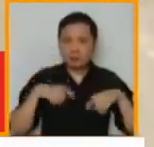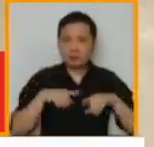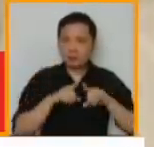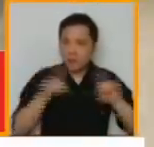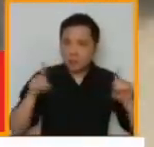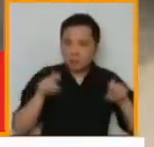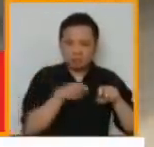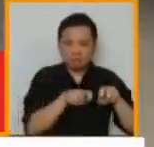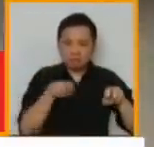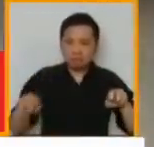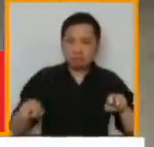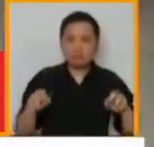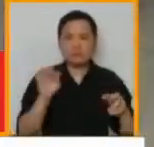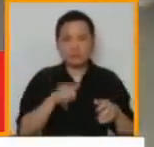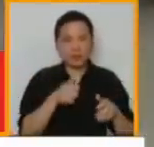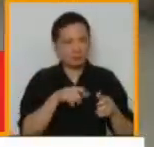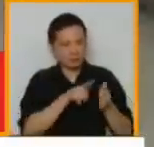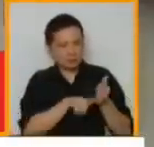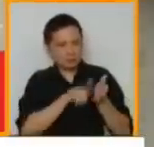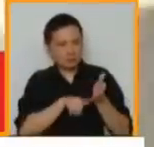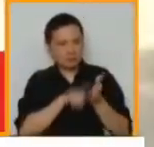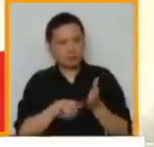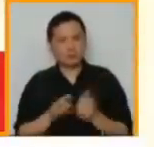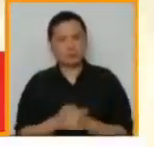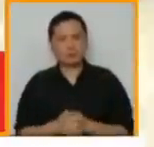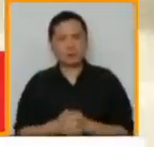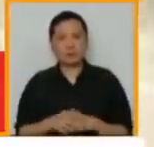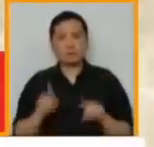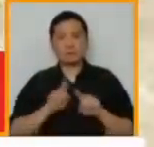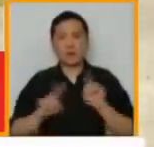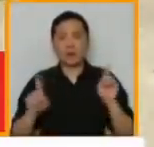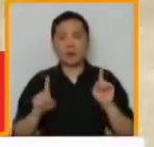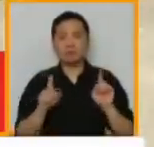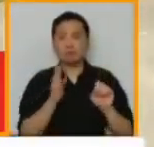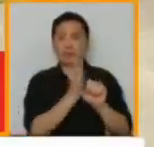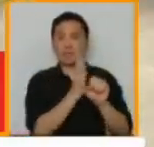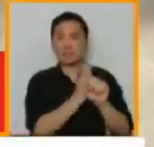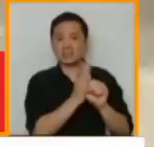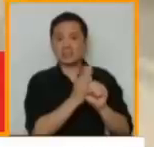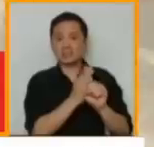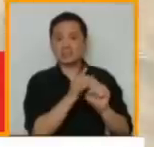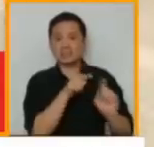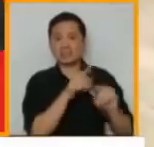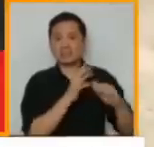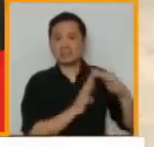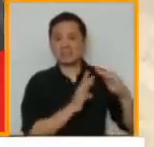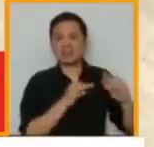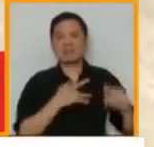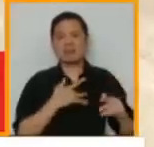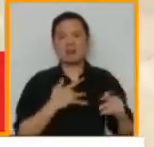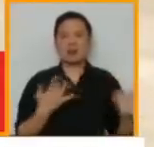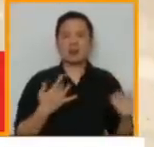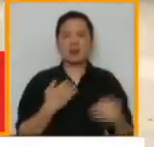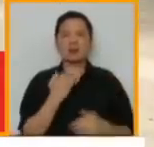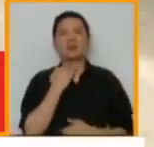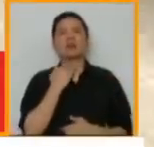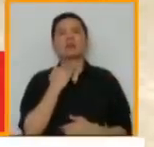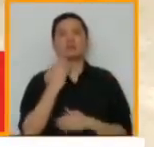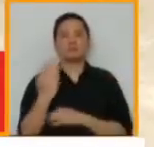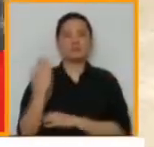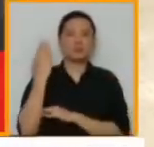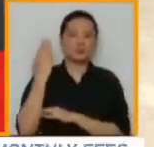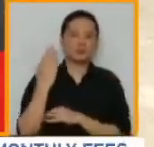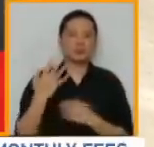mga pasahero, doon sa mga bus na nasita, medyo na-aberya sila ngayong umaga. So itong situation